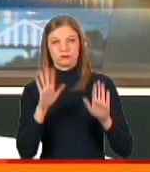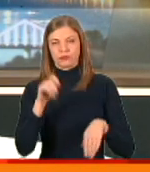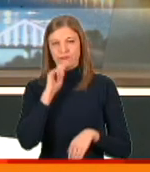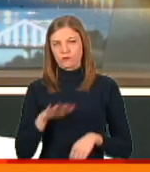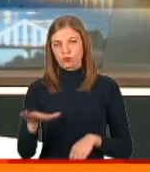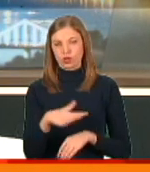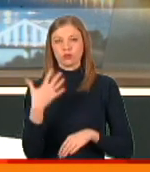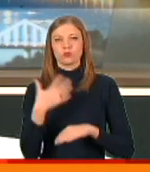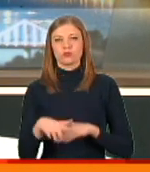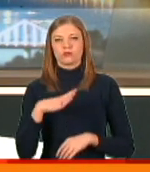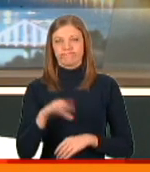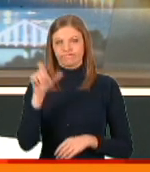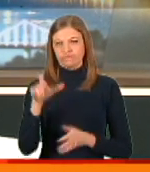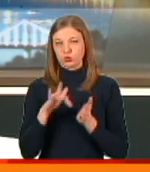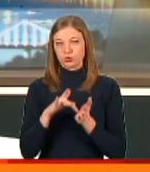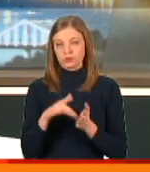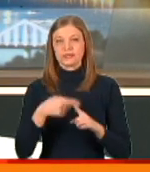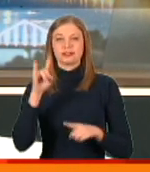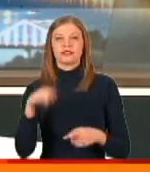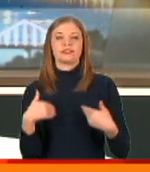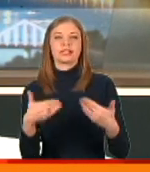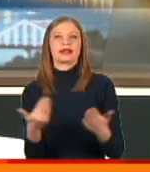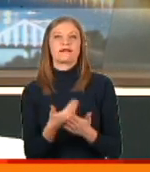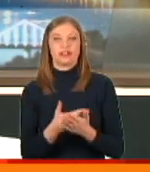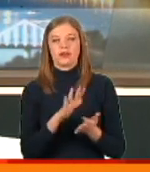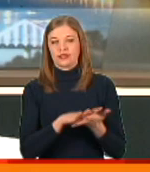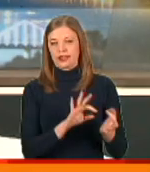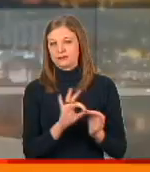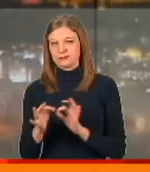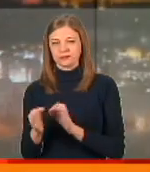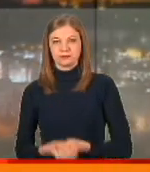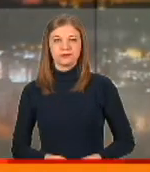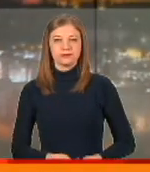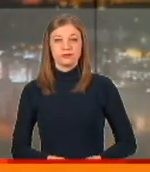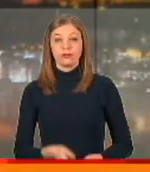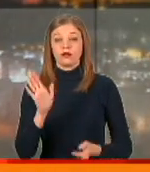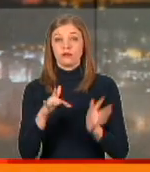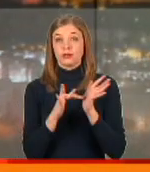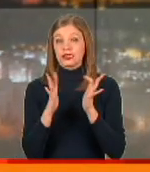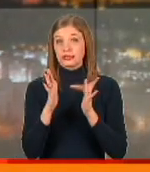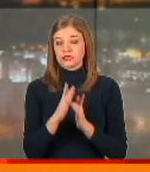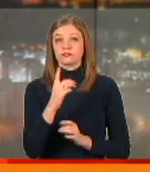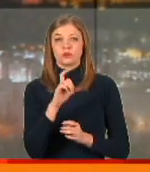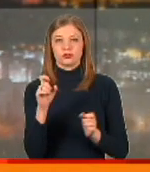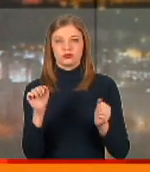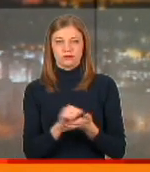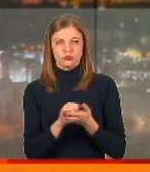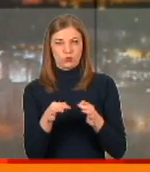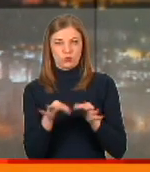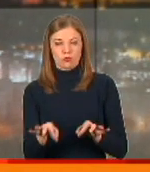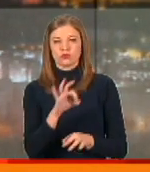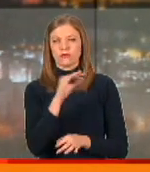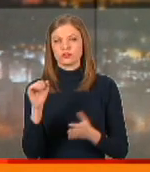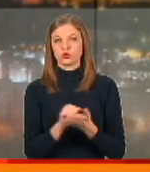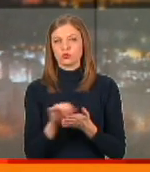Україні, вже забрала життя туриста. Це Вікна. Вітаю вас. Далі про все докладніше. На Різдво з Томосом офіційний документ